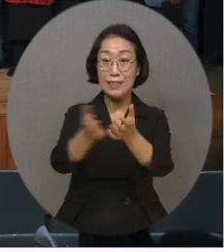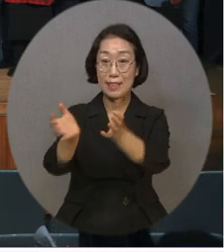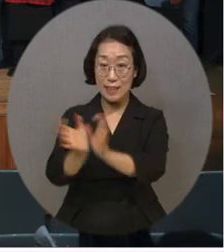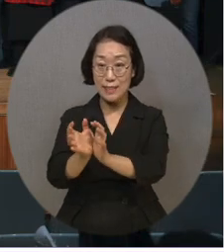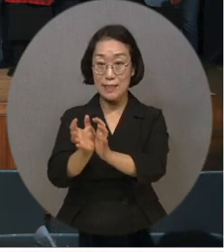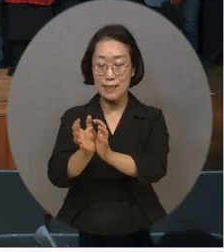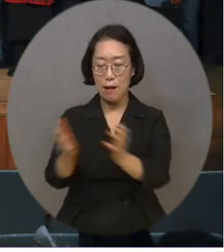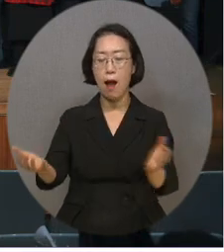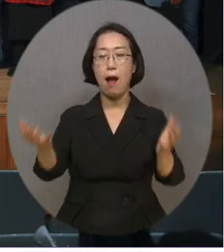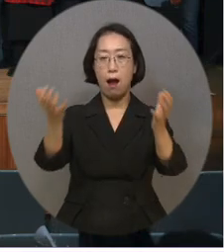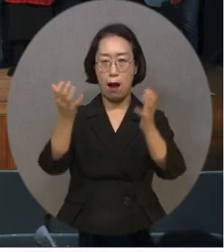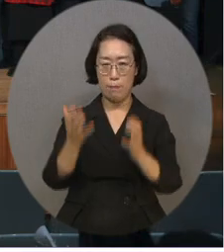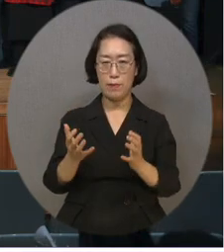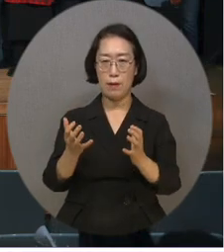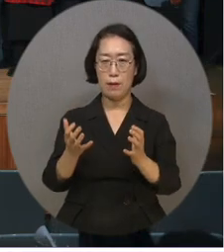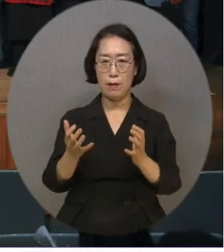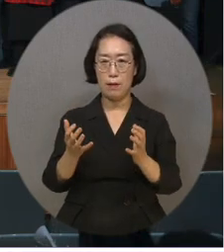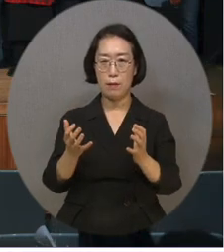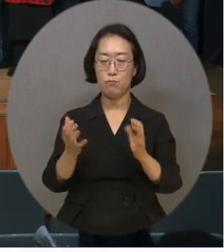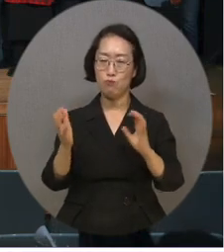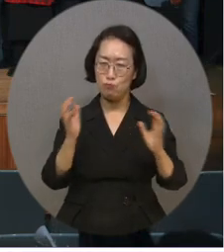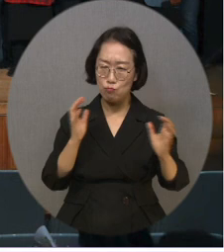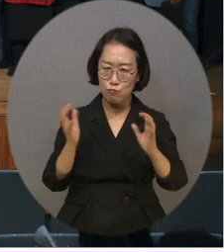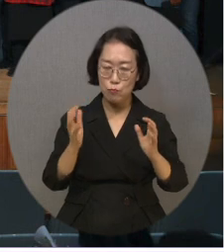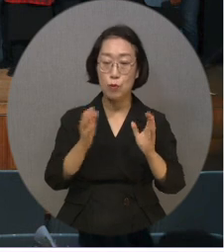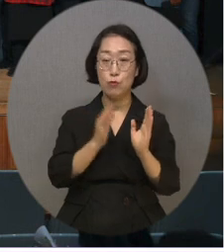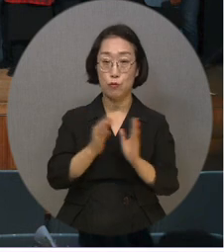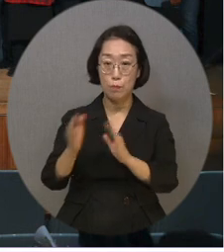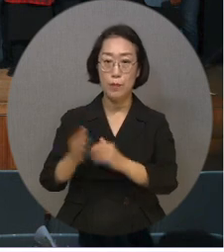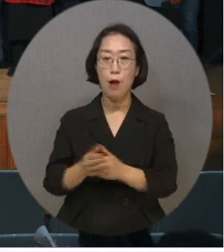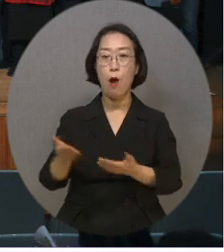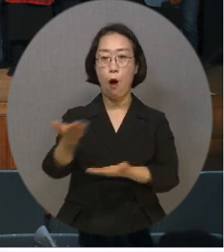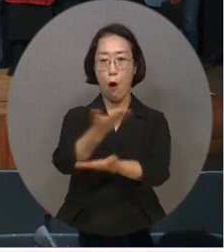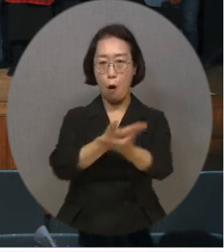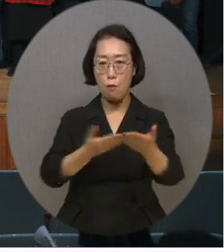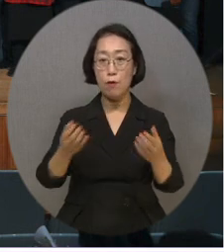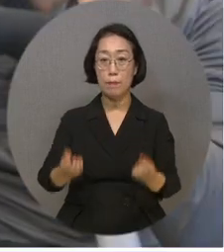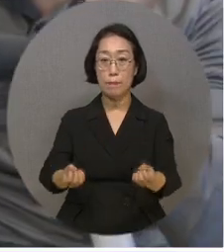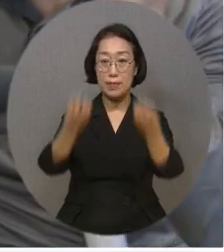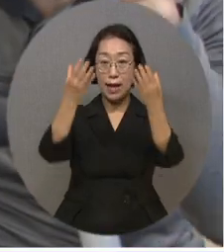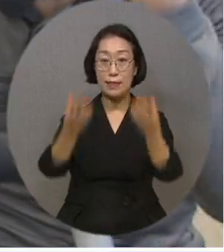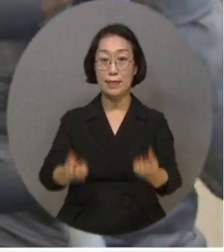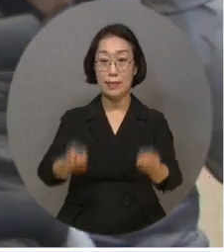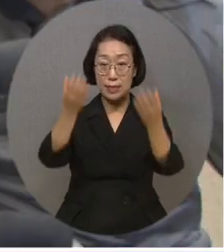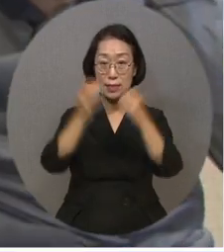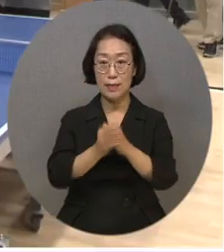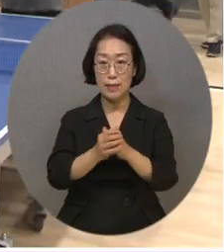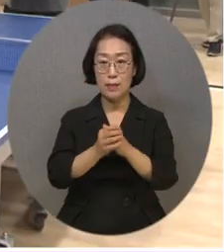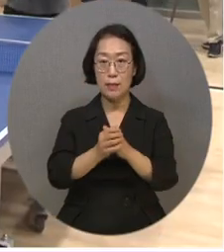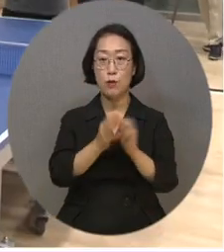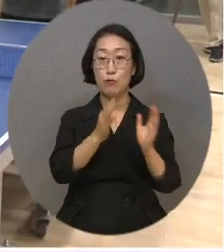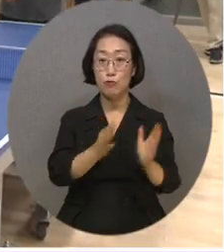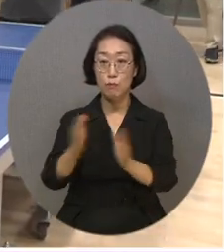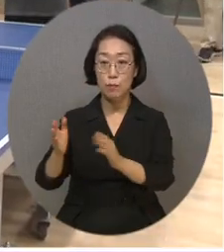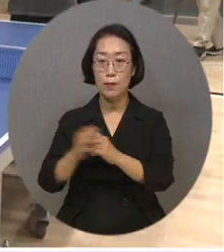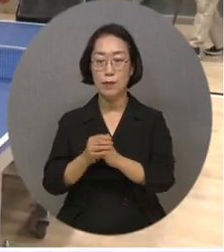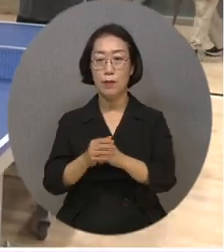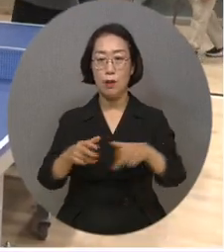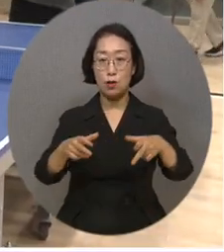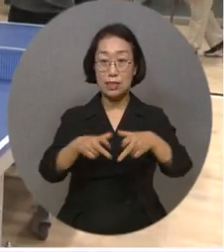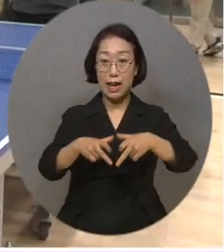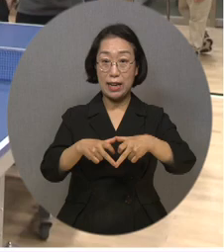함께 항상 여러 가지 행사 또는 어울림 잔치 이런 것들을 주관하면서